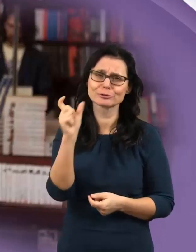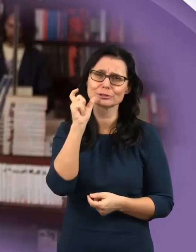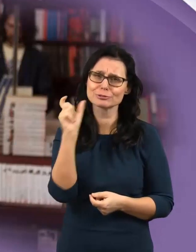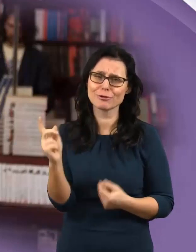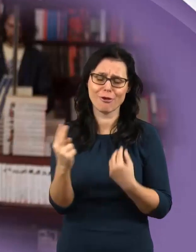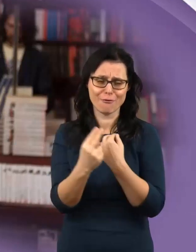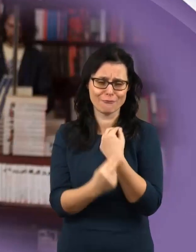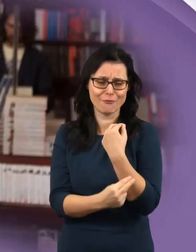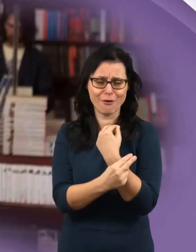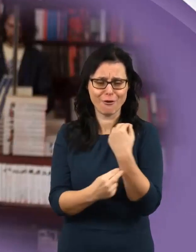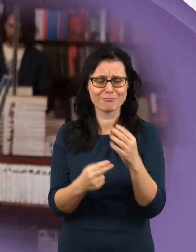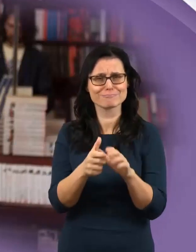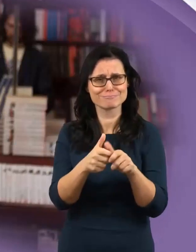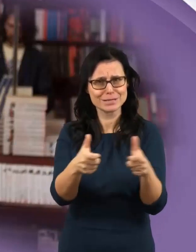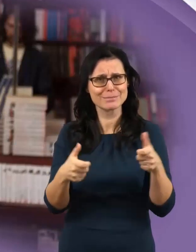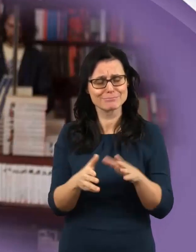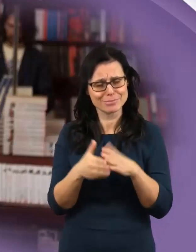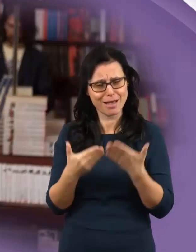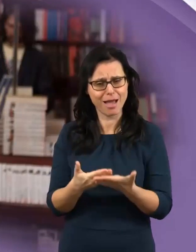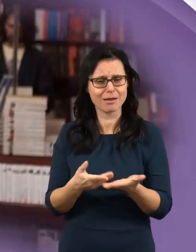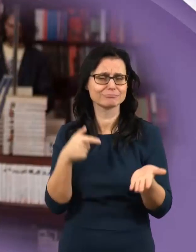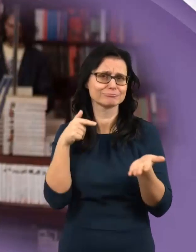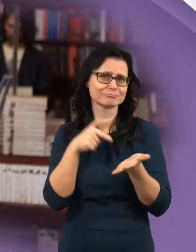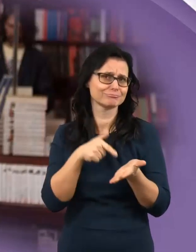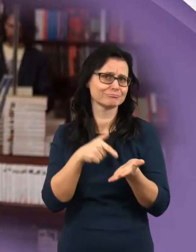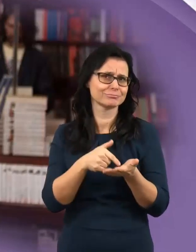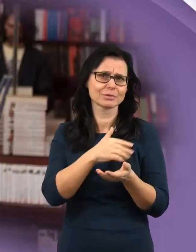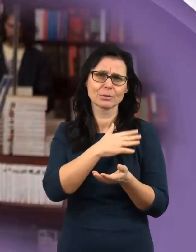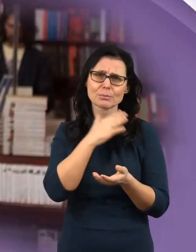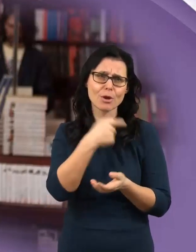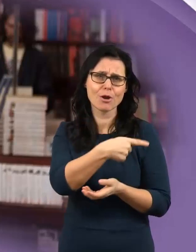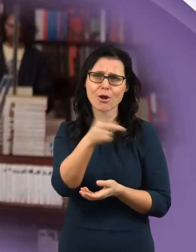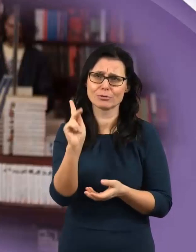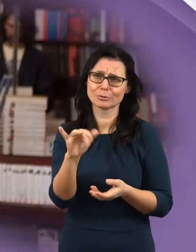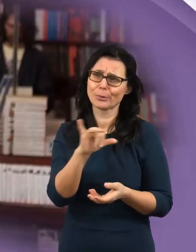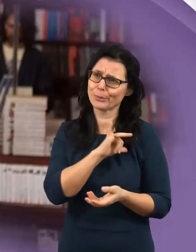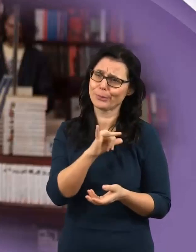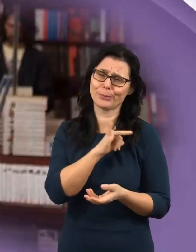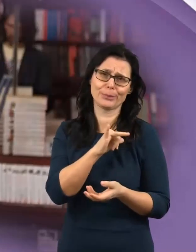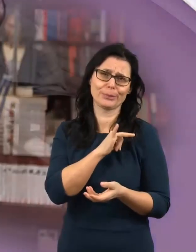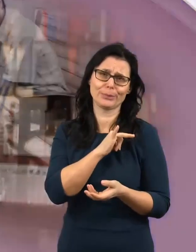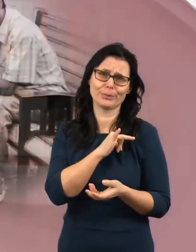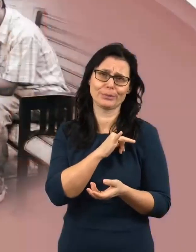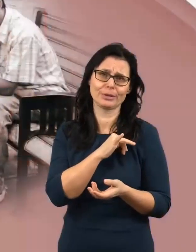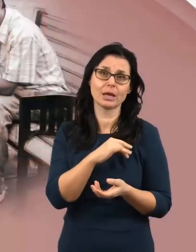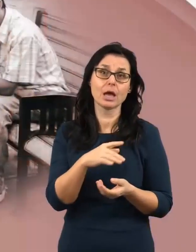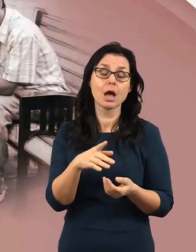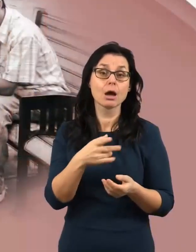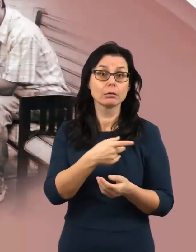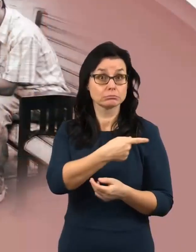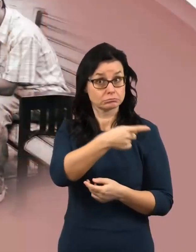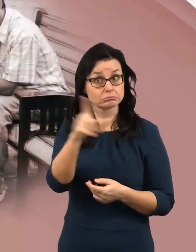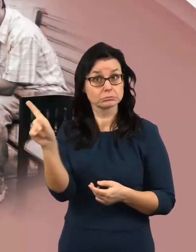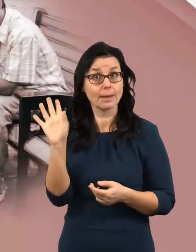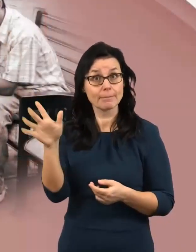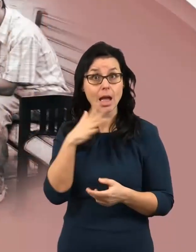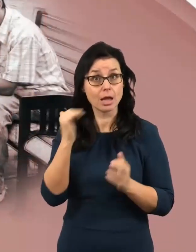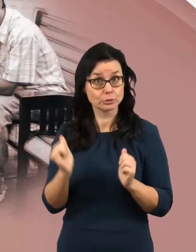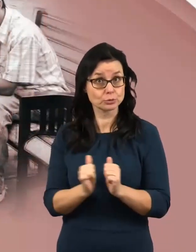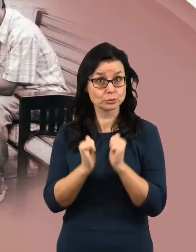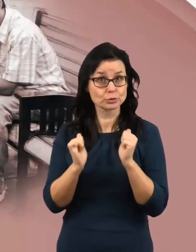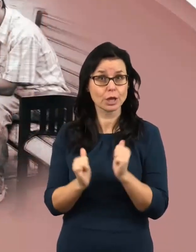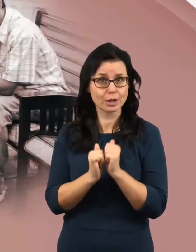stále předmětem velkého zájmu. Ano, možná množství z vás mají zkušenost,